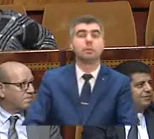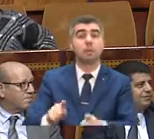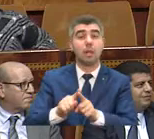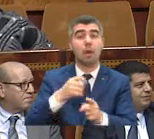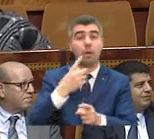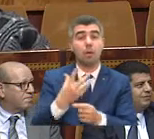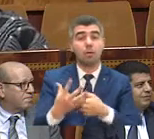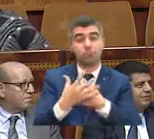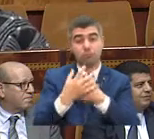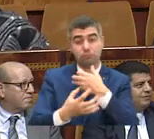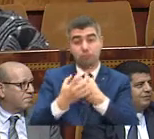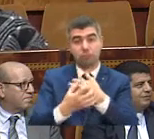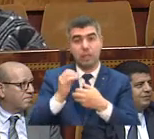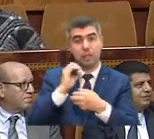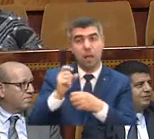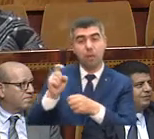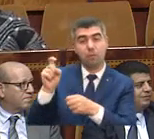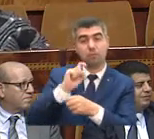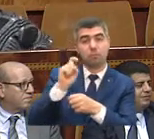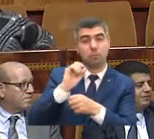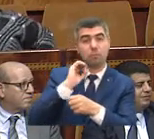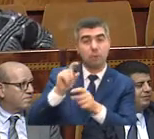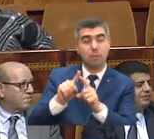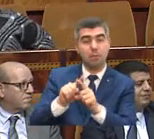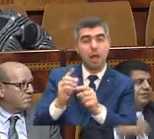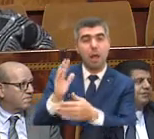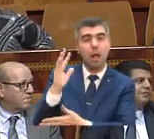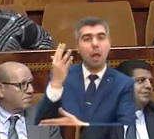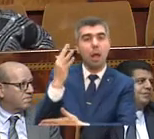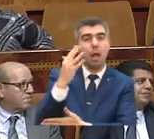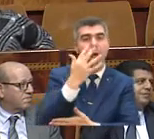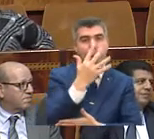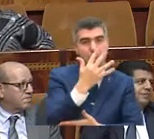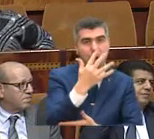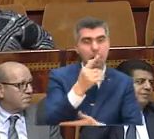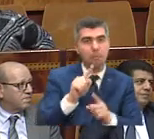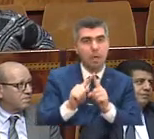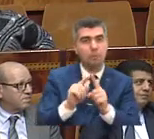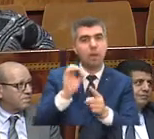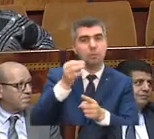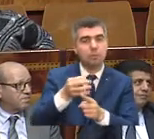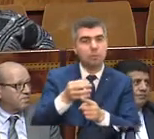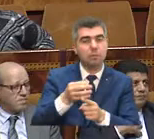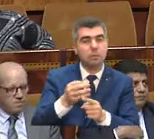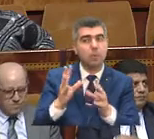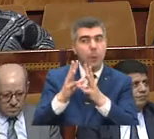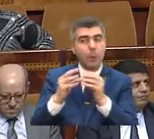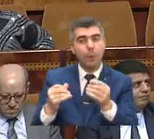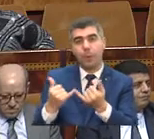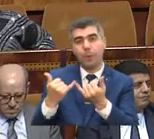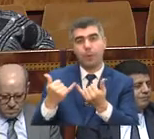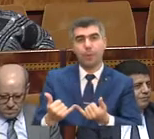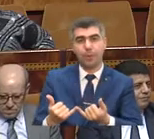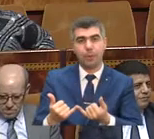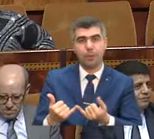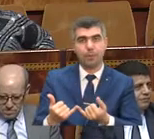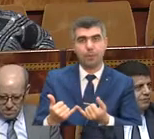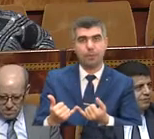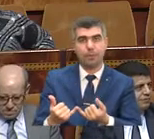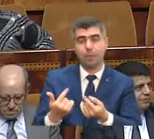المداخل ديالها سابقا كانت هي الغابات ديال الأرز، الآن الغابات ما بقاتش وما وصلتش هي